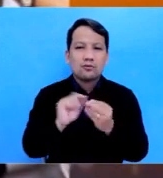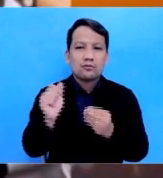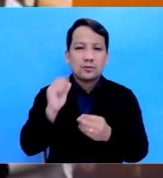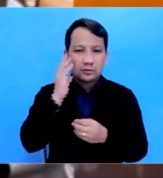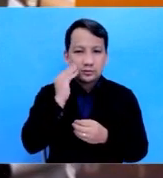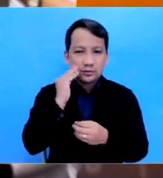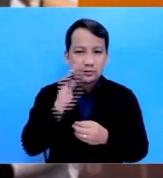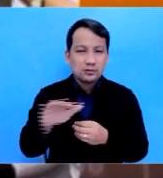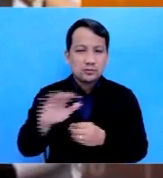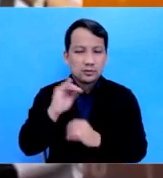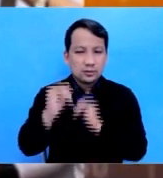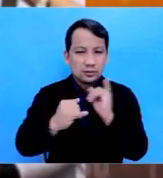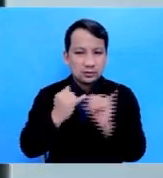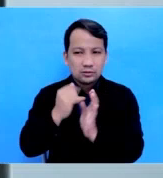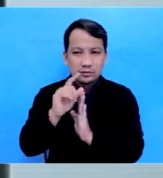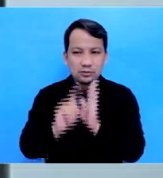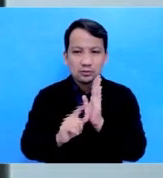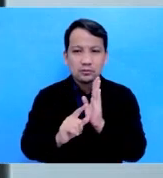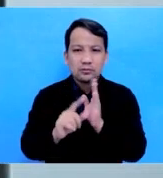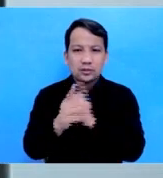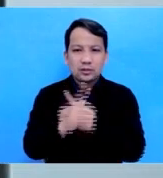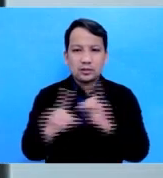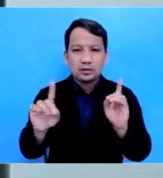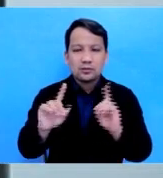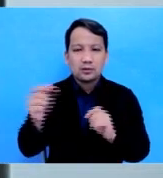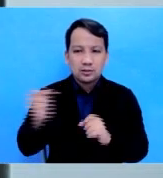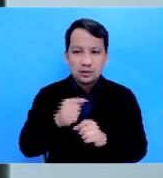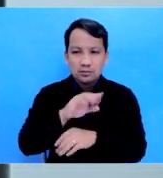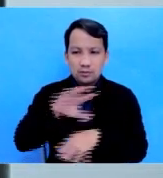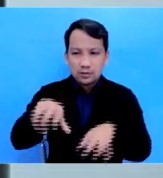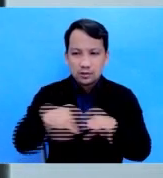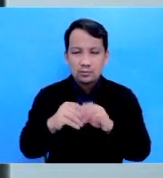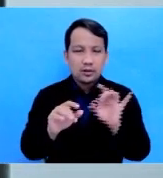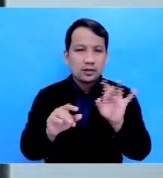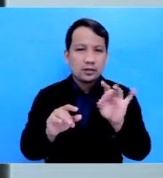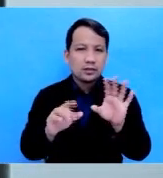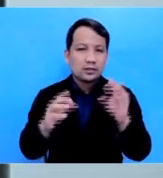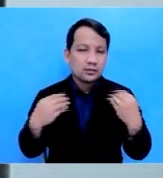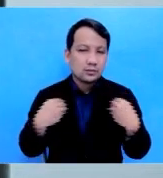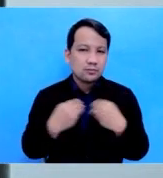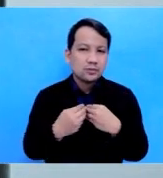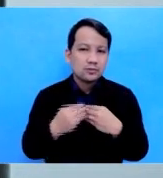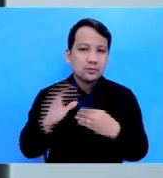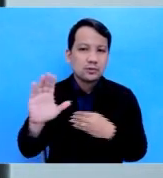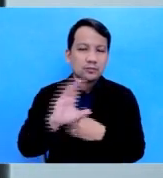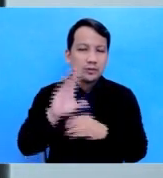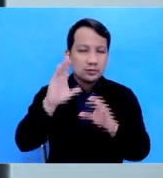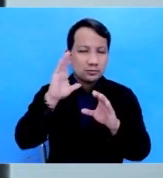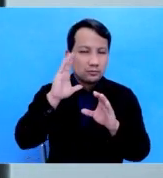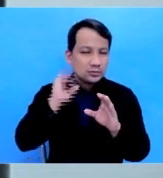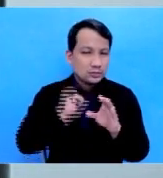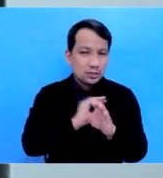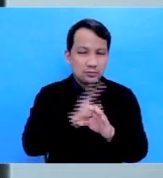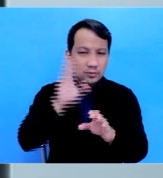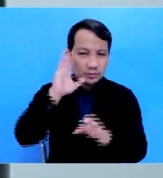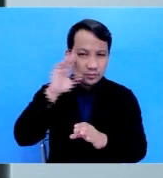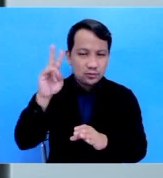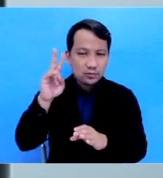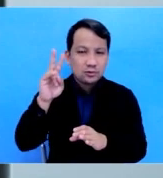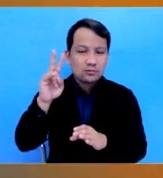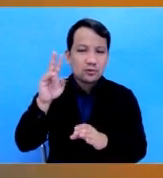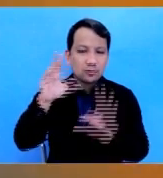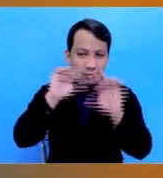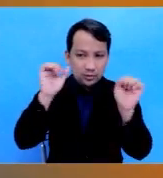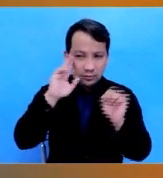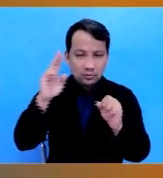karanasan sa international law at diplomacy. Kasama sila sa 18 miyembro ng gabinete ni President-elect Bongbong Marcos na